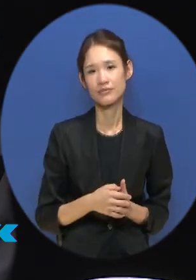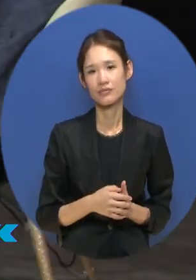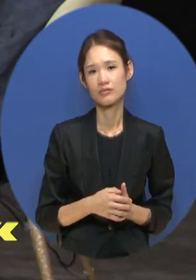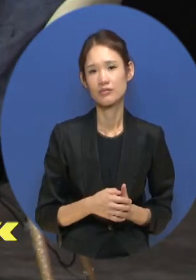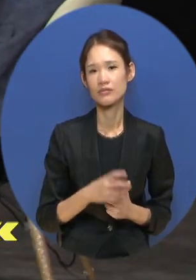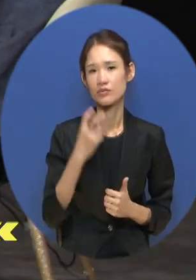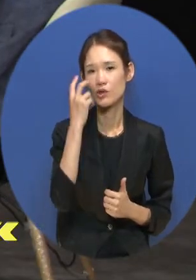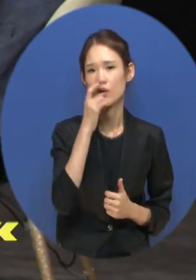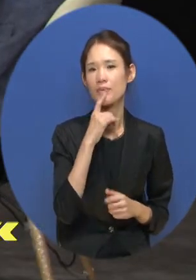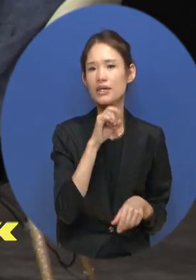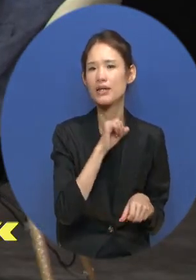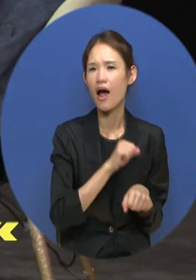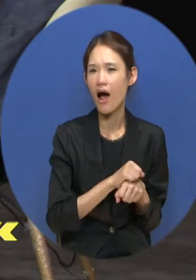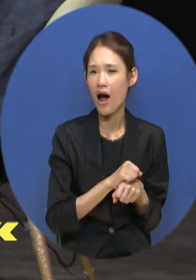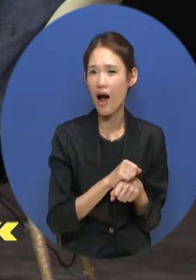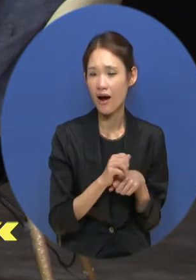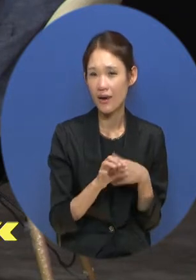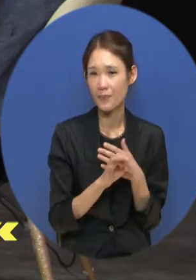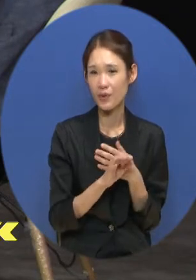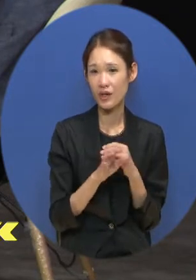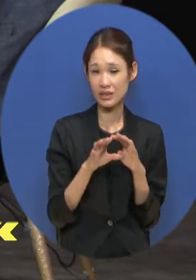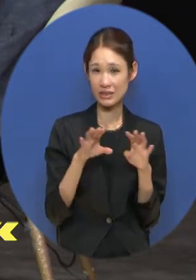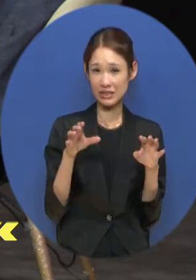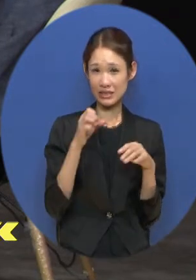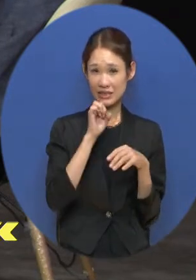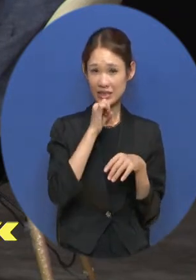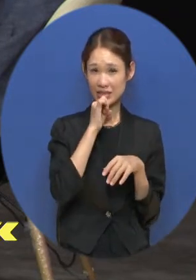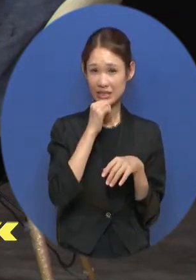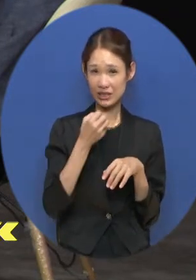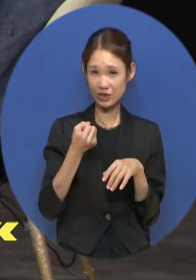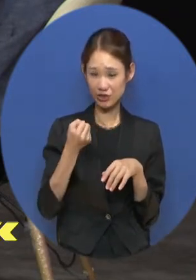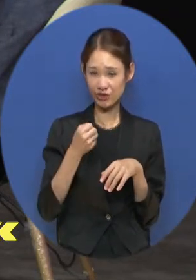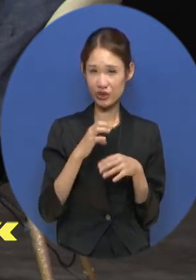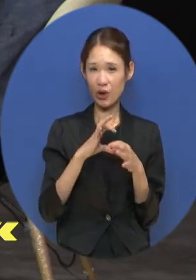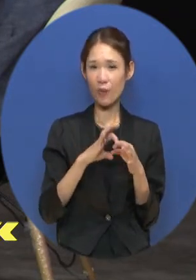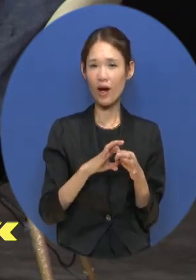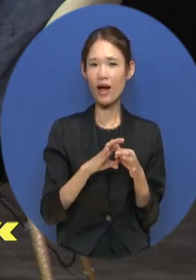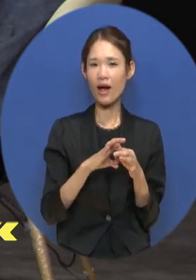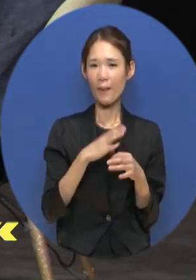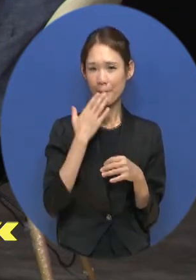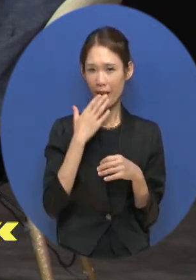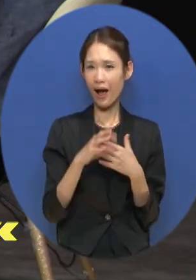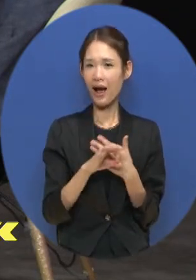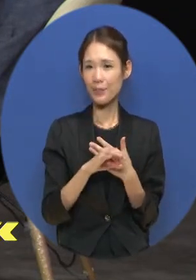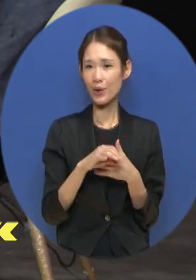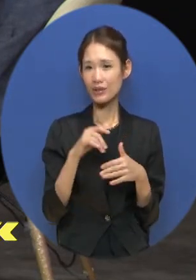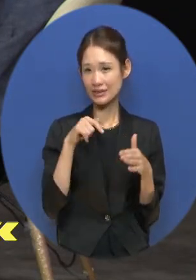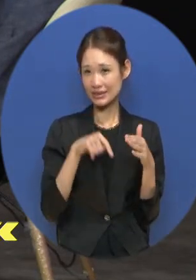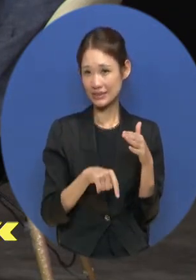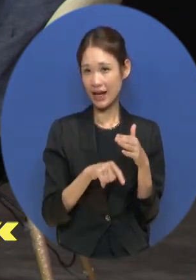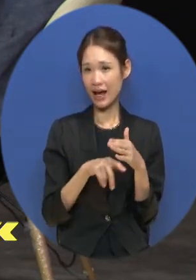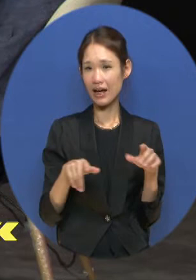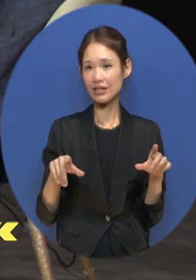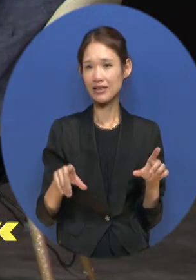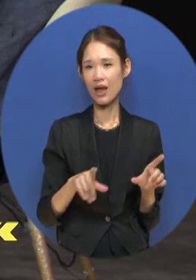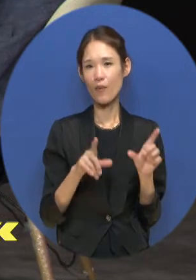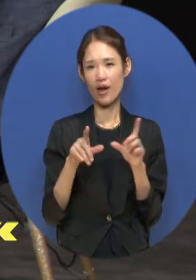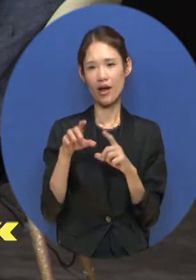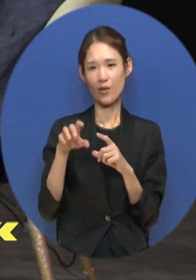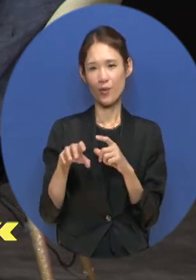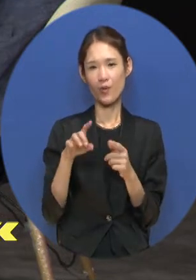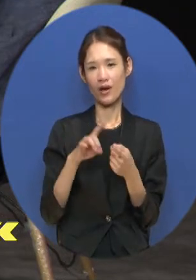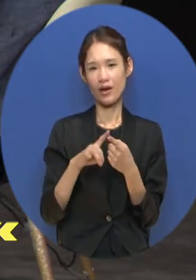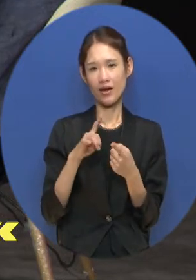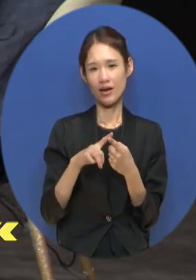관리만 잘 된다면은 네. 기준치에 대한 네. 관리가 제대로 되면은 우리 지하 생활 공간은